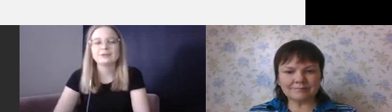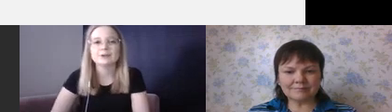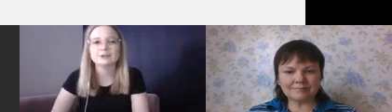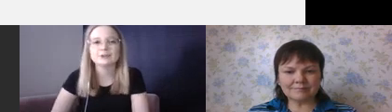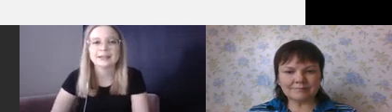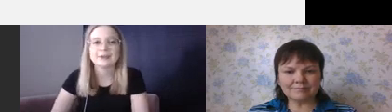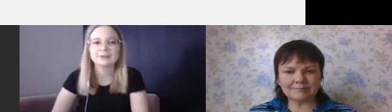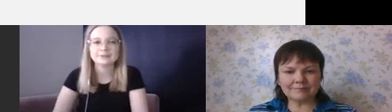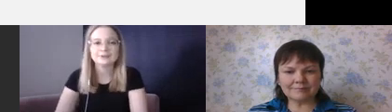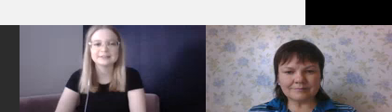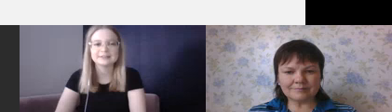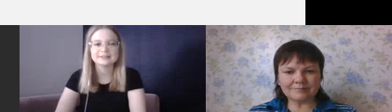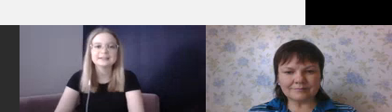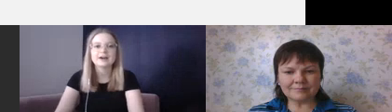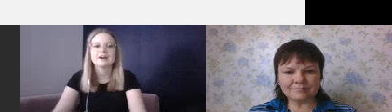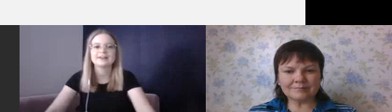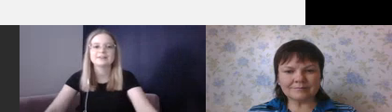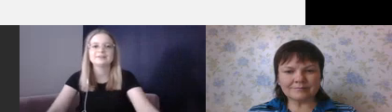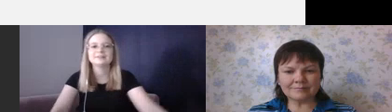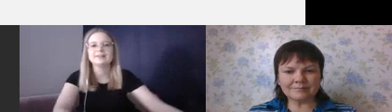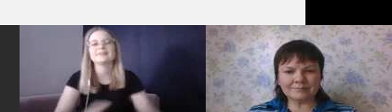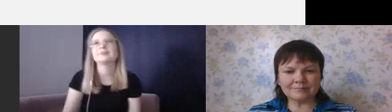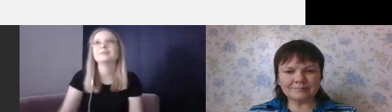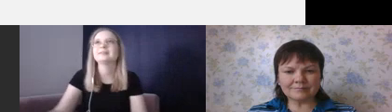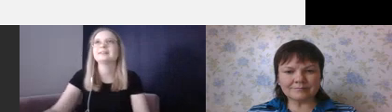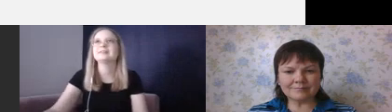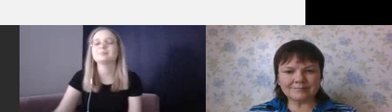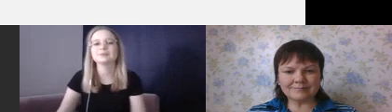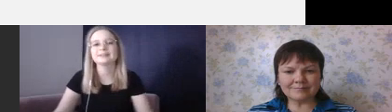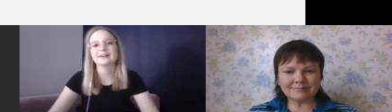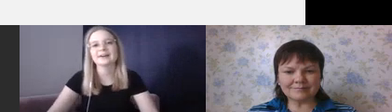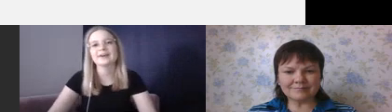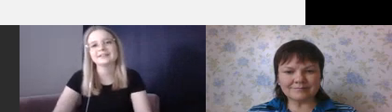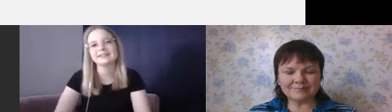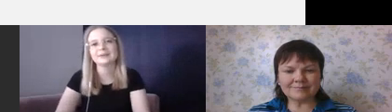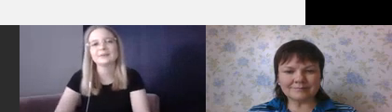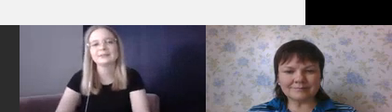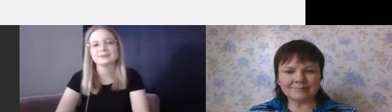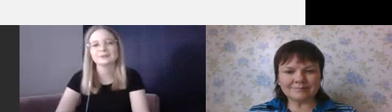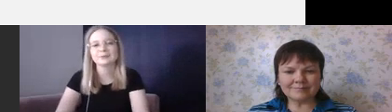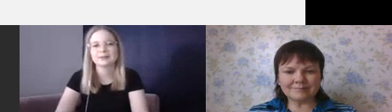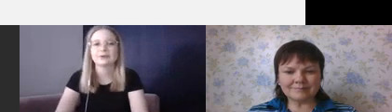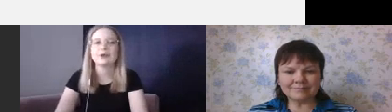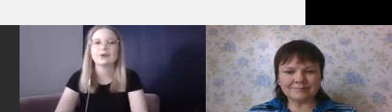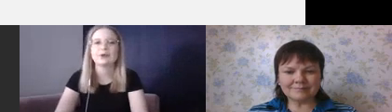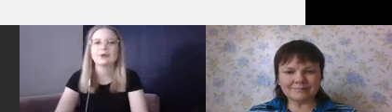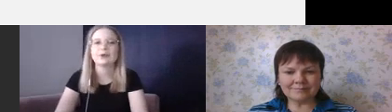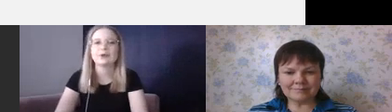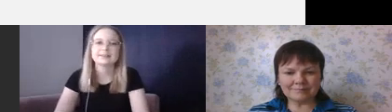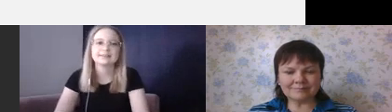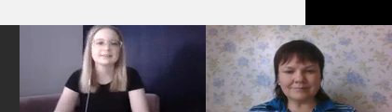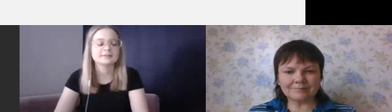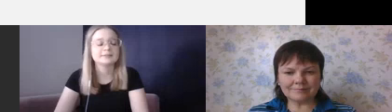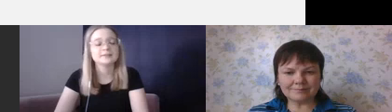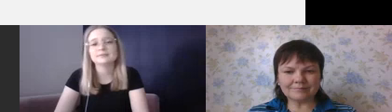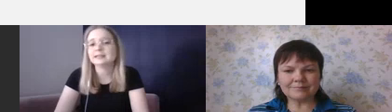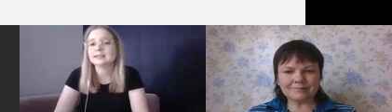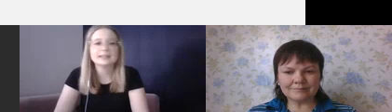et kõik ei jõua ühte moodi sinna, nii-öelda, mitte lõpppunkti, aga sinna punkti, kus ma olen nagu rahul.